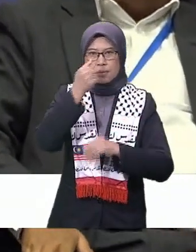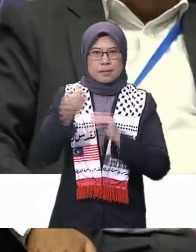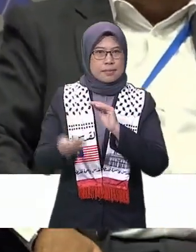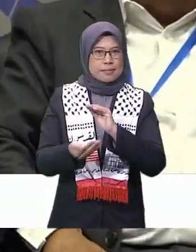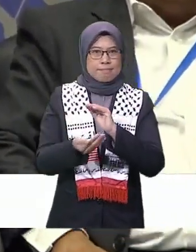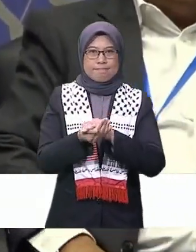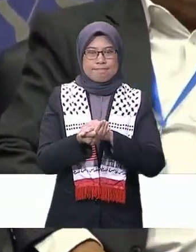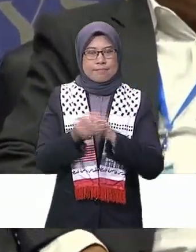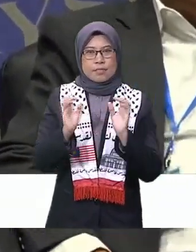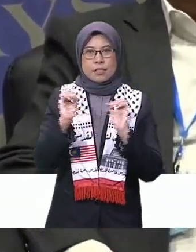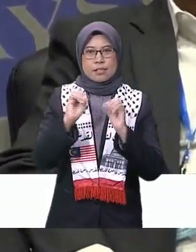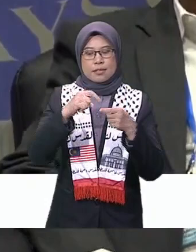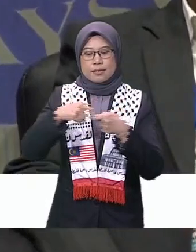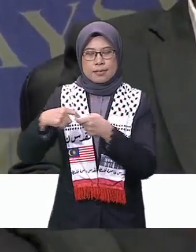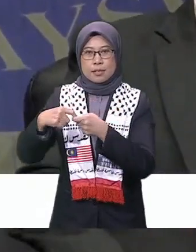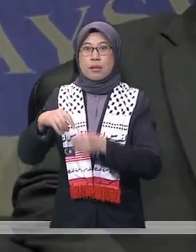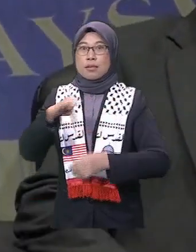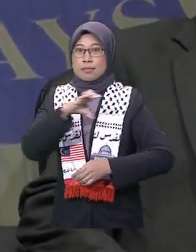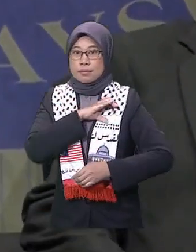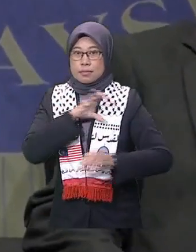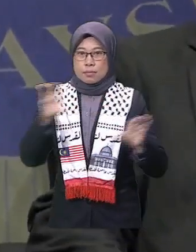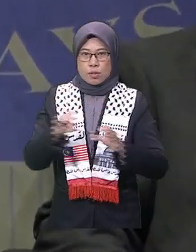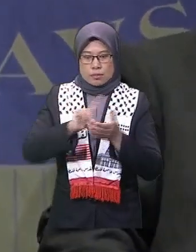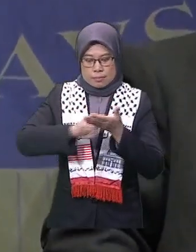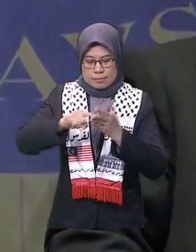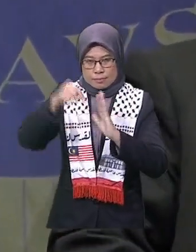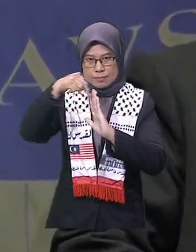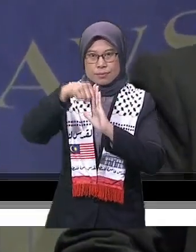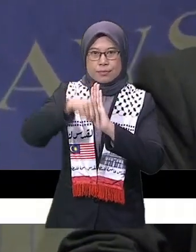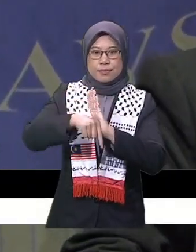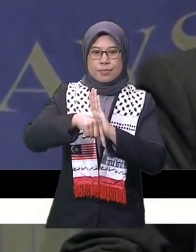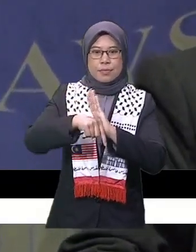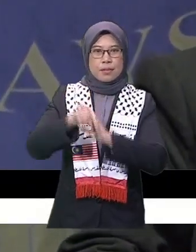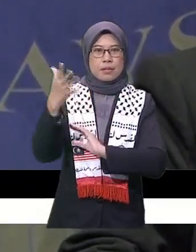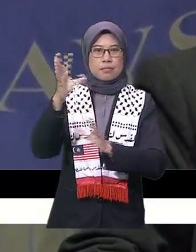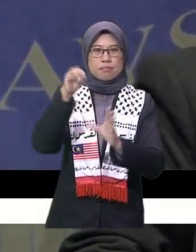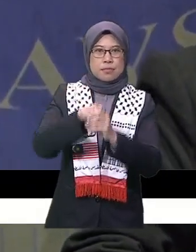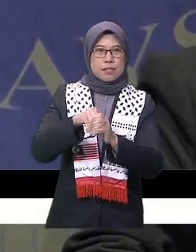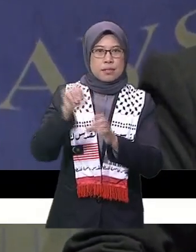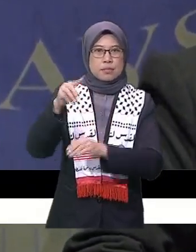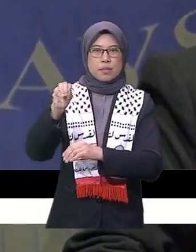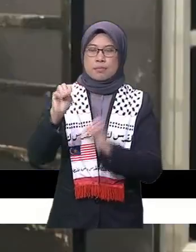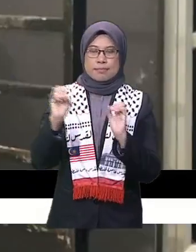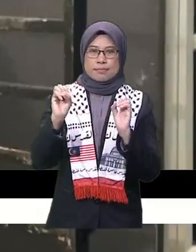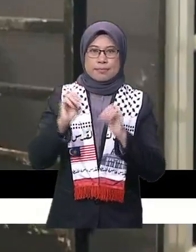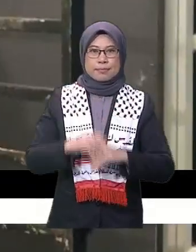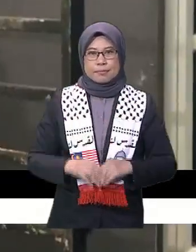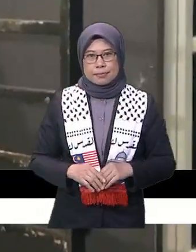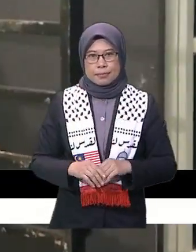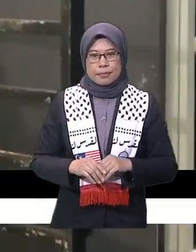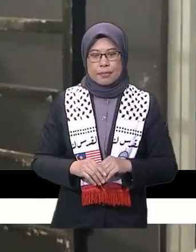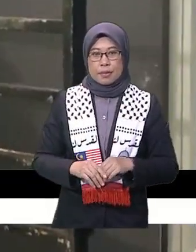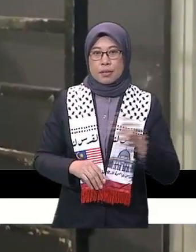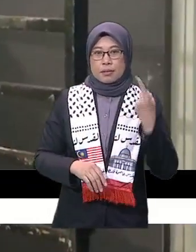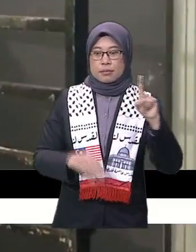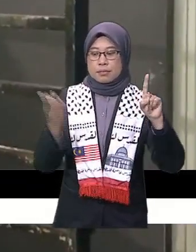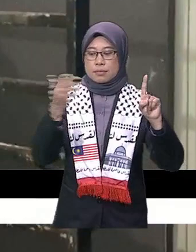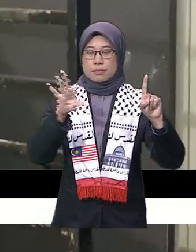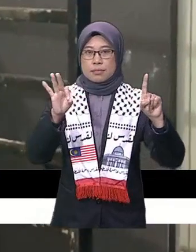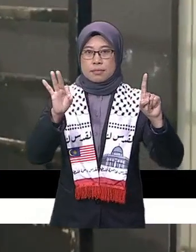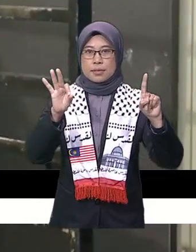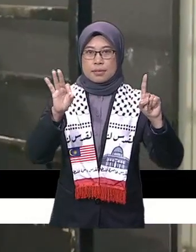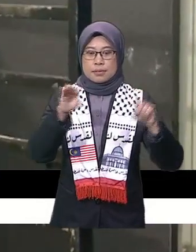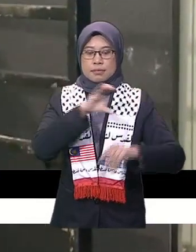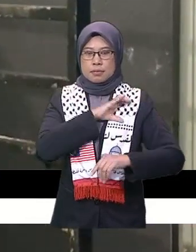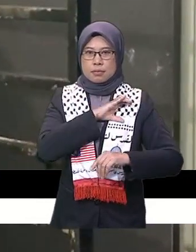polis akan meneruskan siasatan tanpa campur tangan daripada pihak SPRM. Pada 11 September lepas,